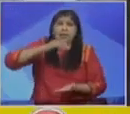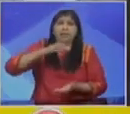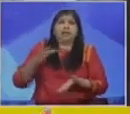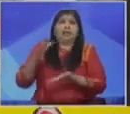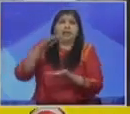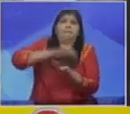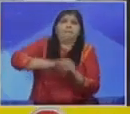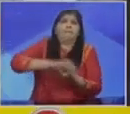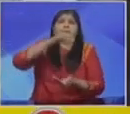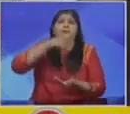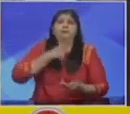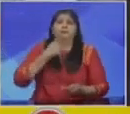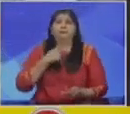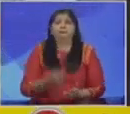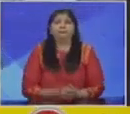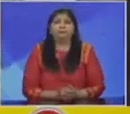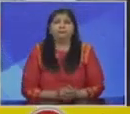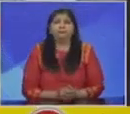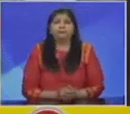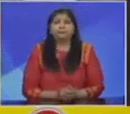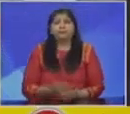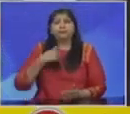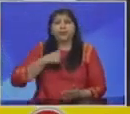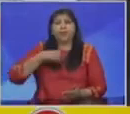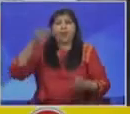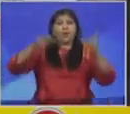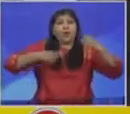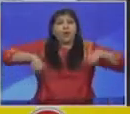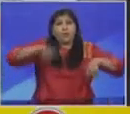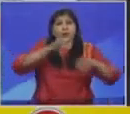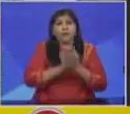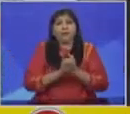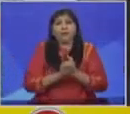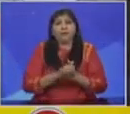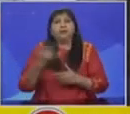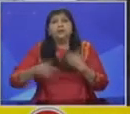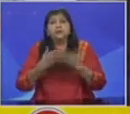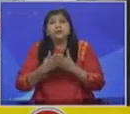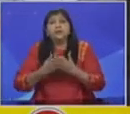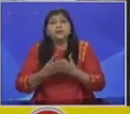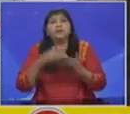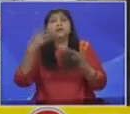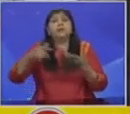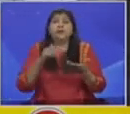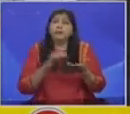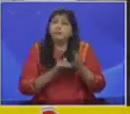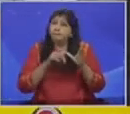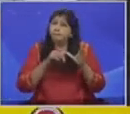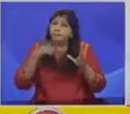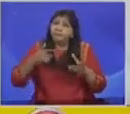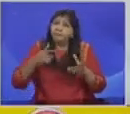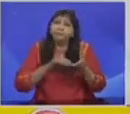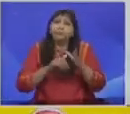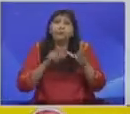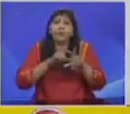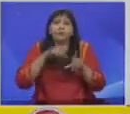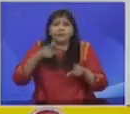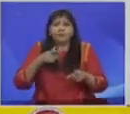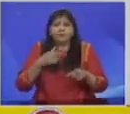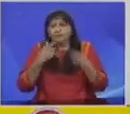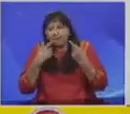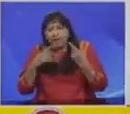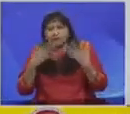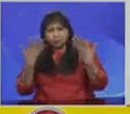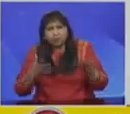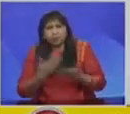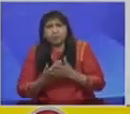कर पाएंगे। मेरे प्यारे देशवासियों, जब भी माघ महीने और इसके आध्यात्मिक सामाजिक महत्व की चर्चा होती